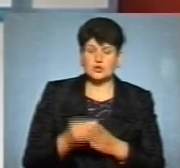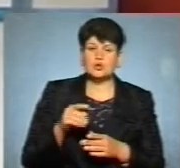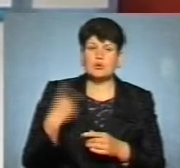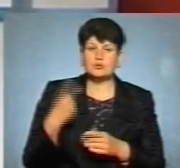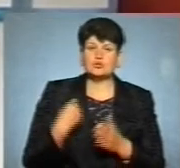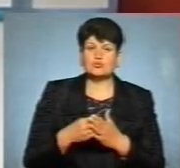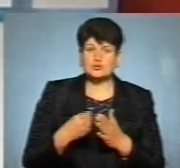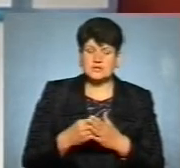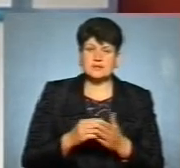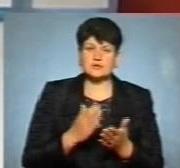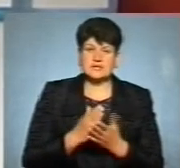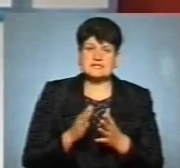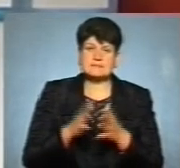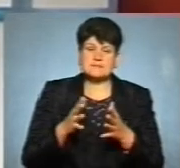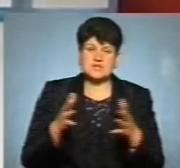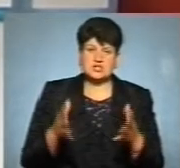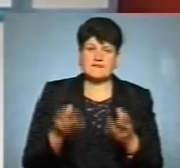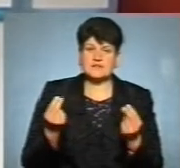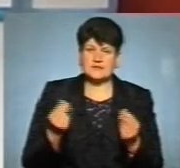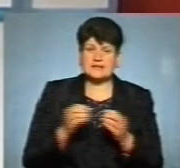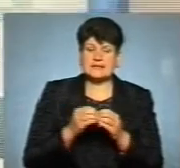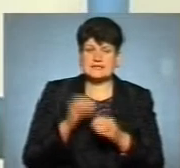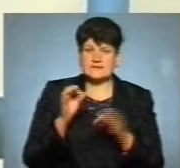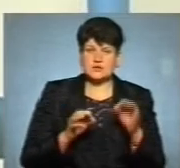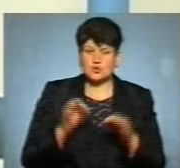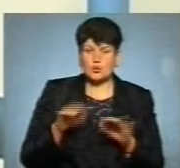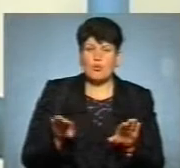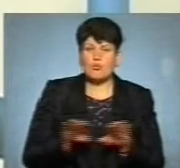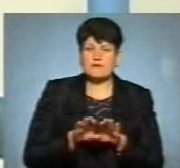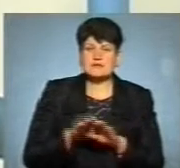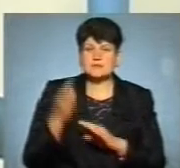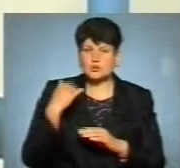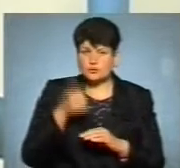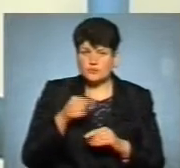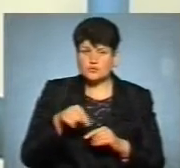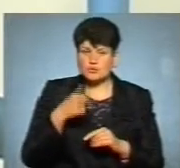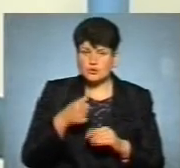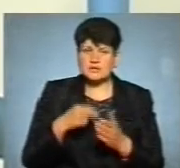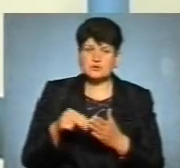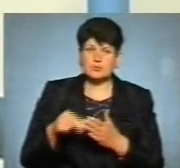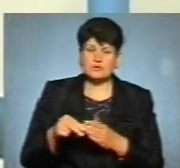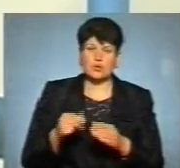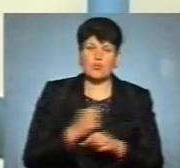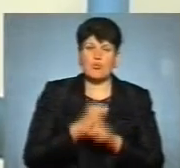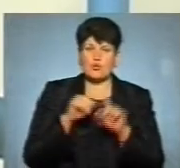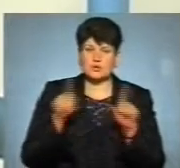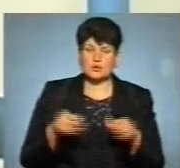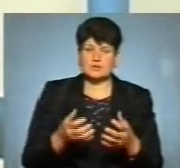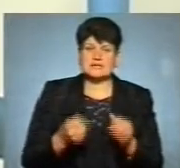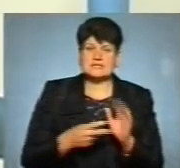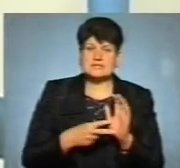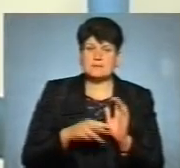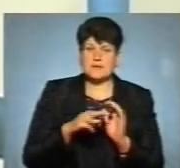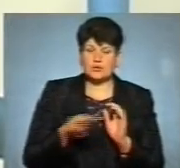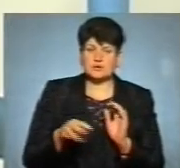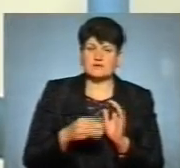бюджету пішло збільшення фінансування в середньому на 10% із порівнянні з минулим роком. Цього року ми на закупівлю путівок отримали 7 мільйонів